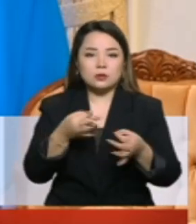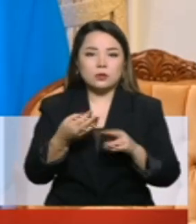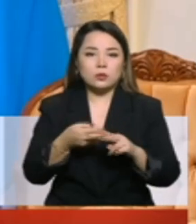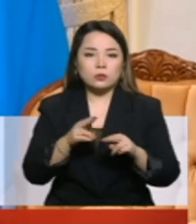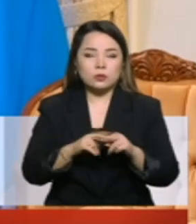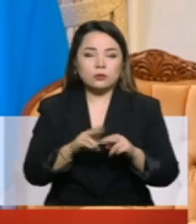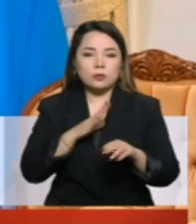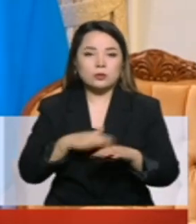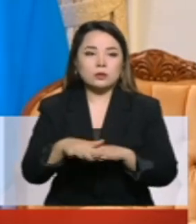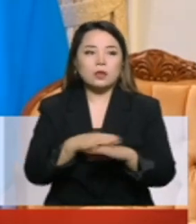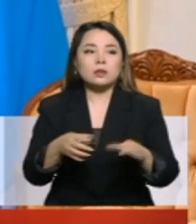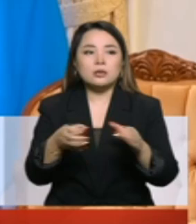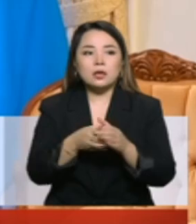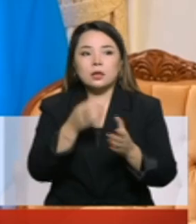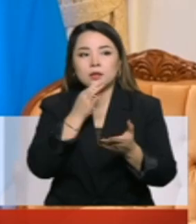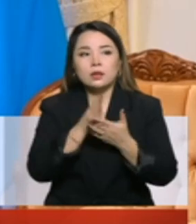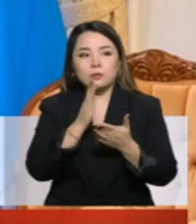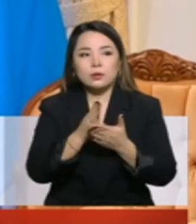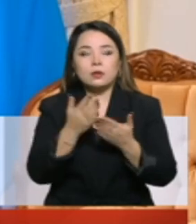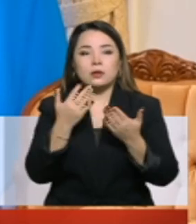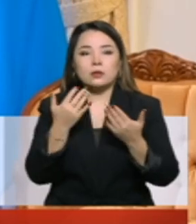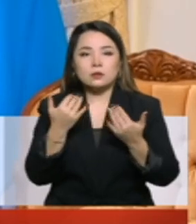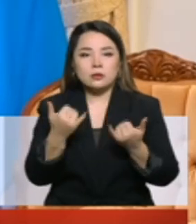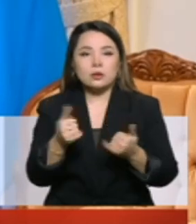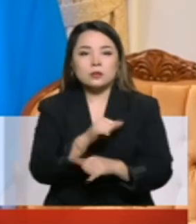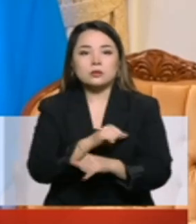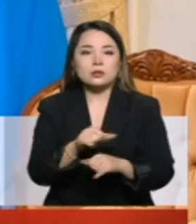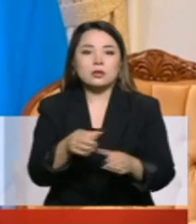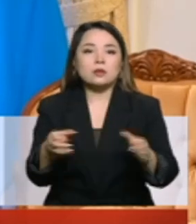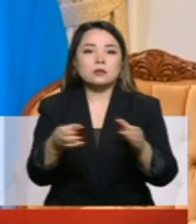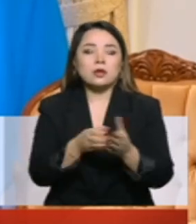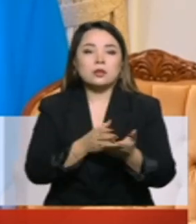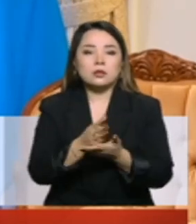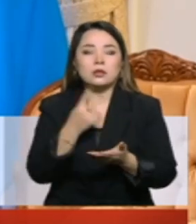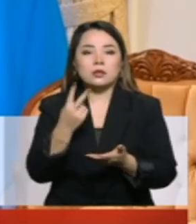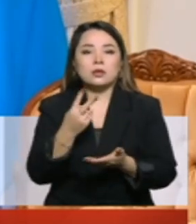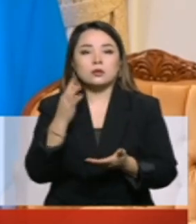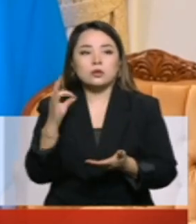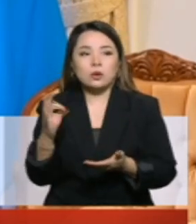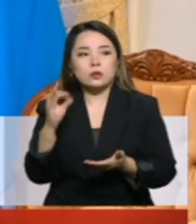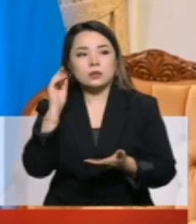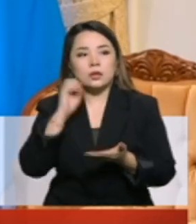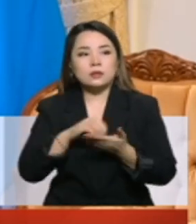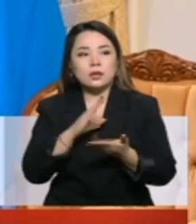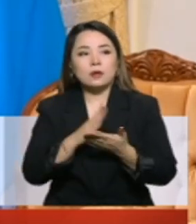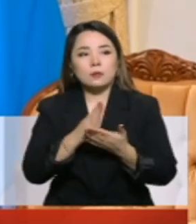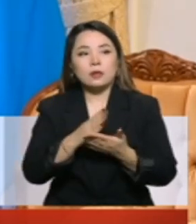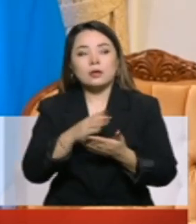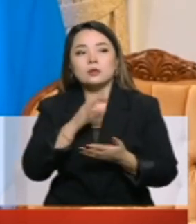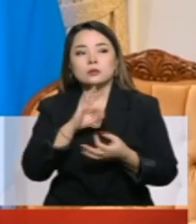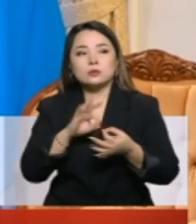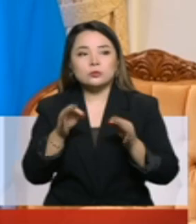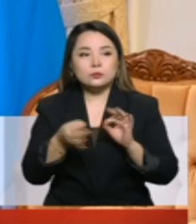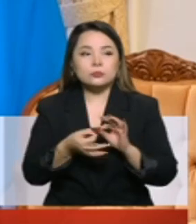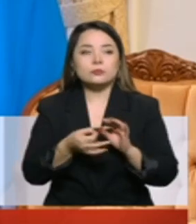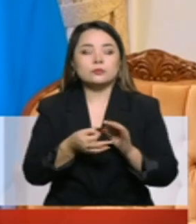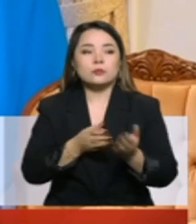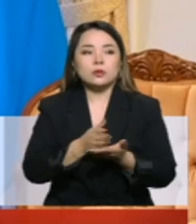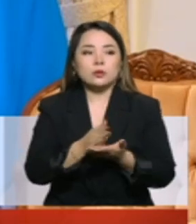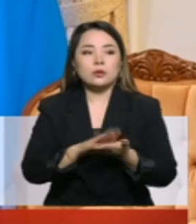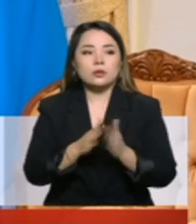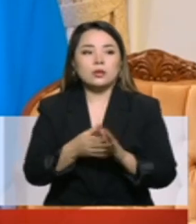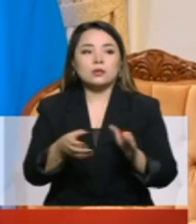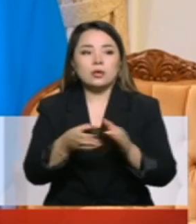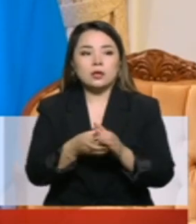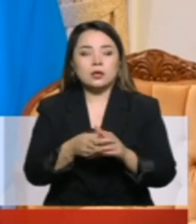ұстанымының эволюциясын аңғардым. Мұны көп векторлы сыртқы саясат 2.0 деп атасақ болады. Қазақстан қазіргі қиын геосаяси сын-қатерлерді сауатты